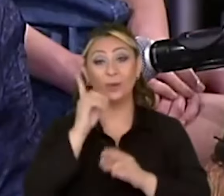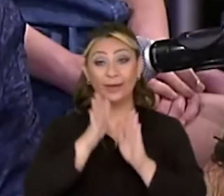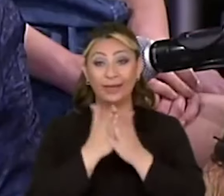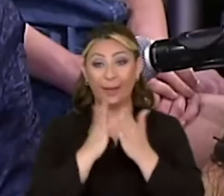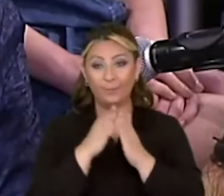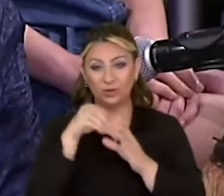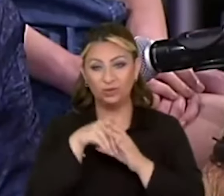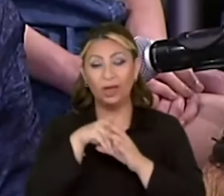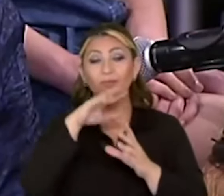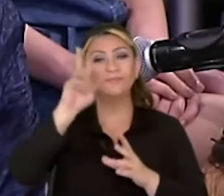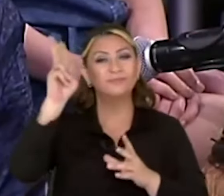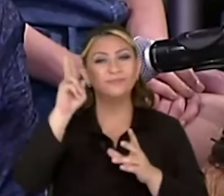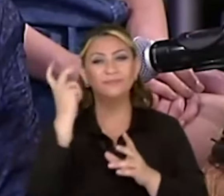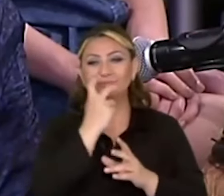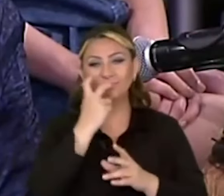kitabında